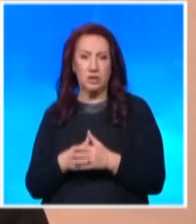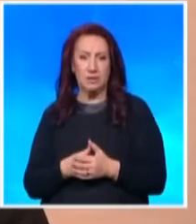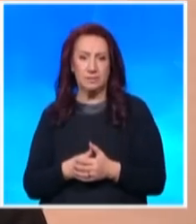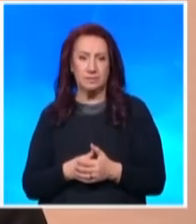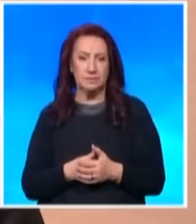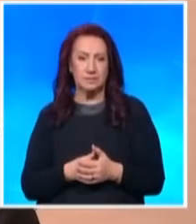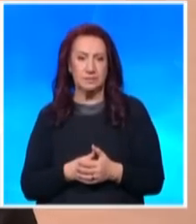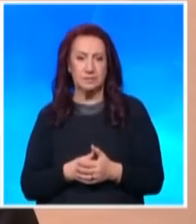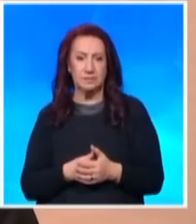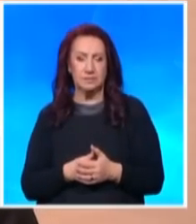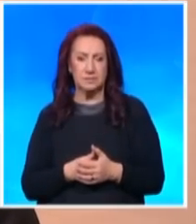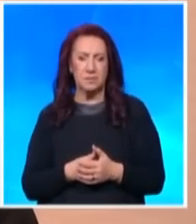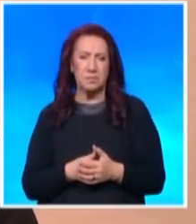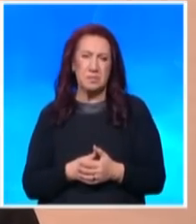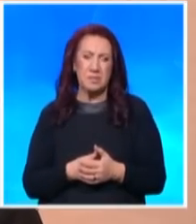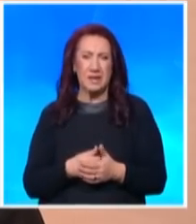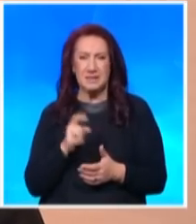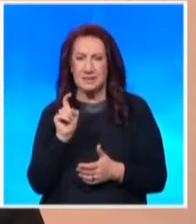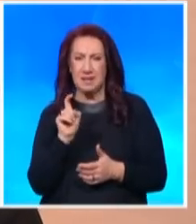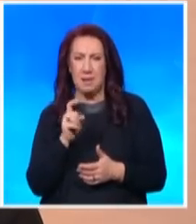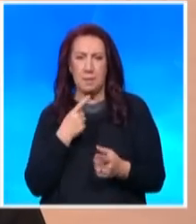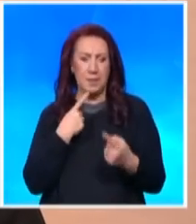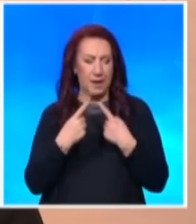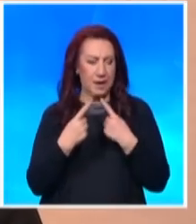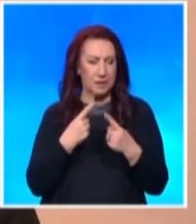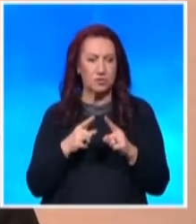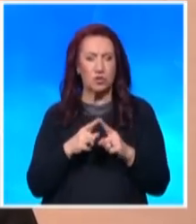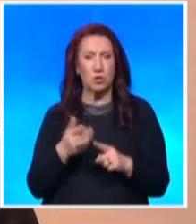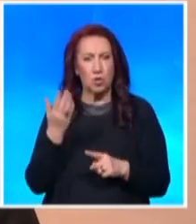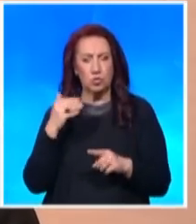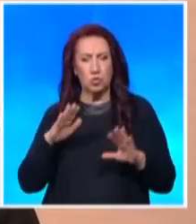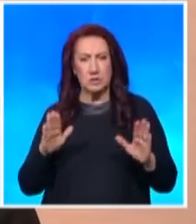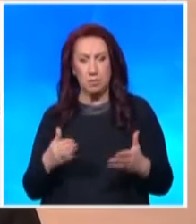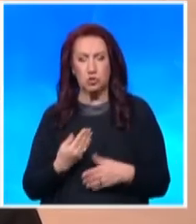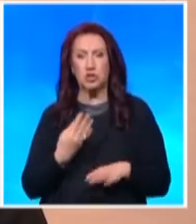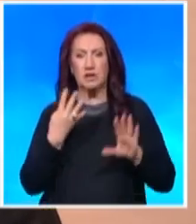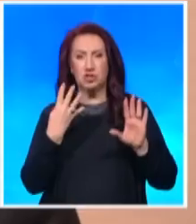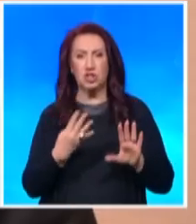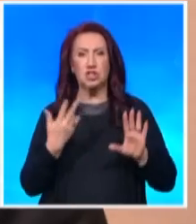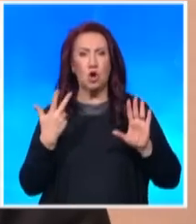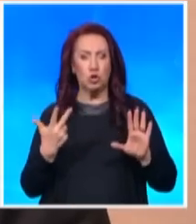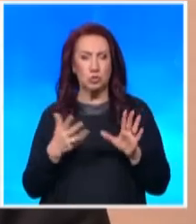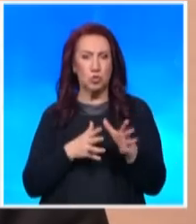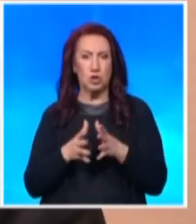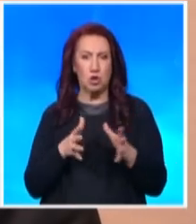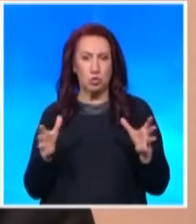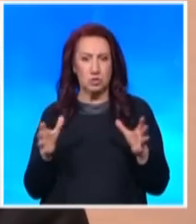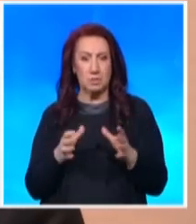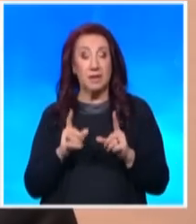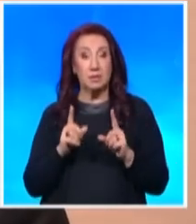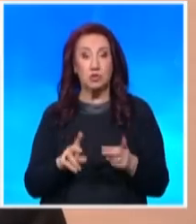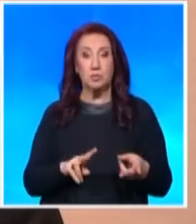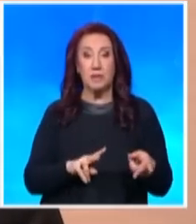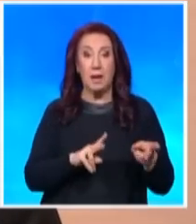Крехкия разговор, който е започнал в 48-то Народно събрание, да можем да го